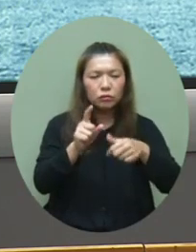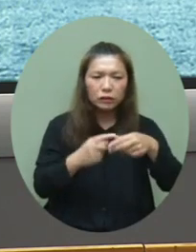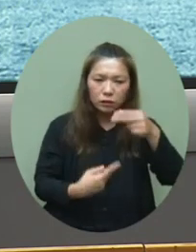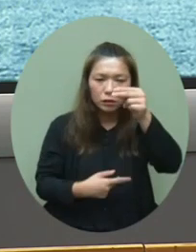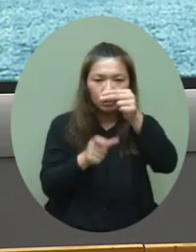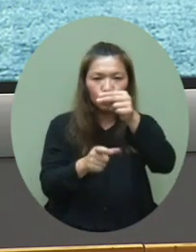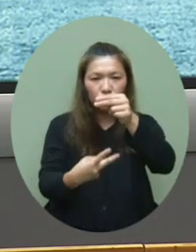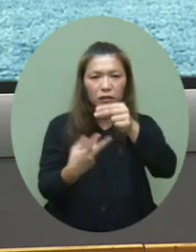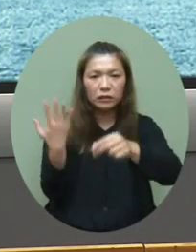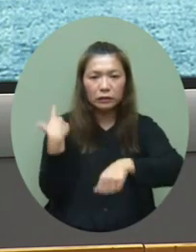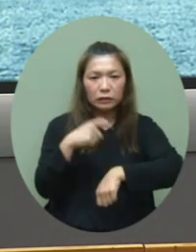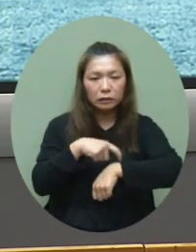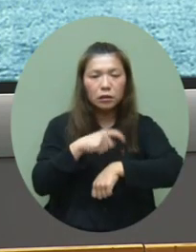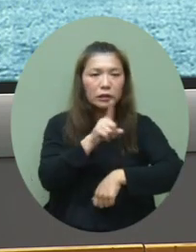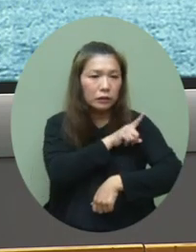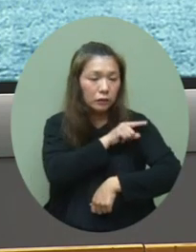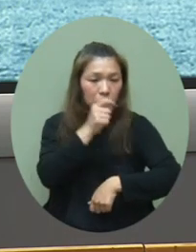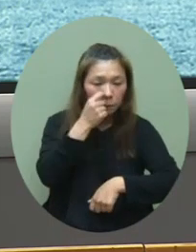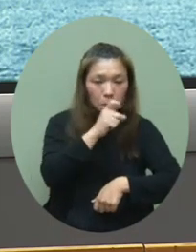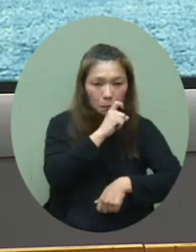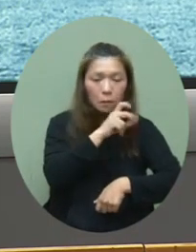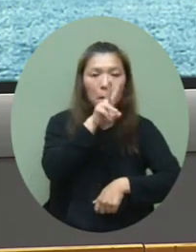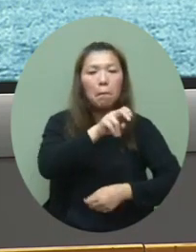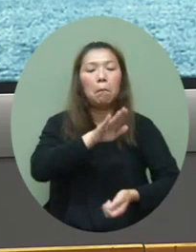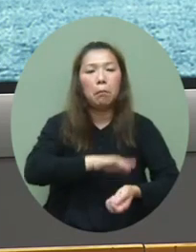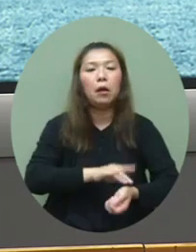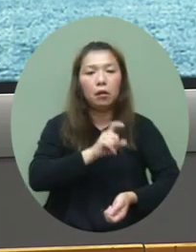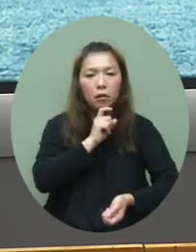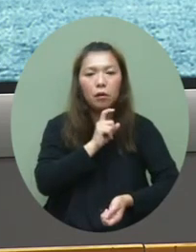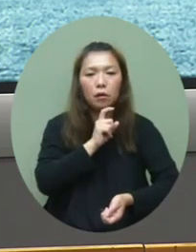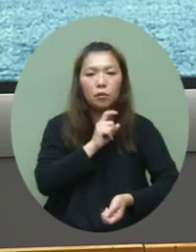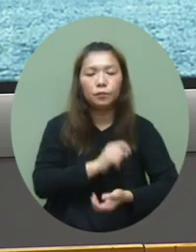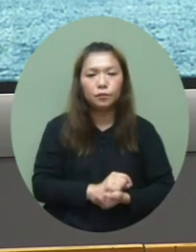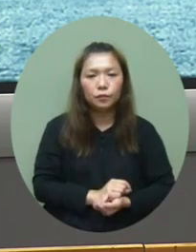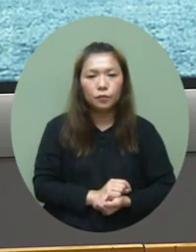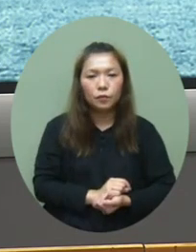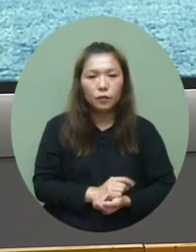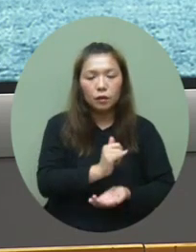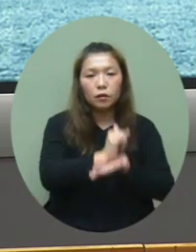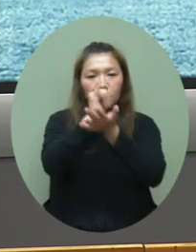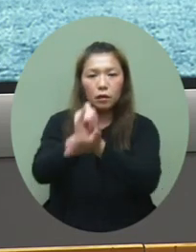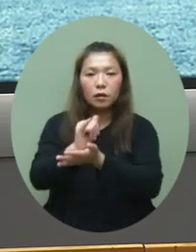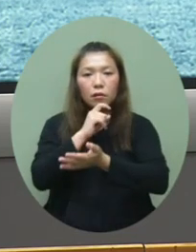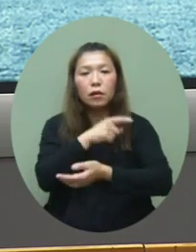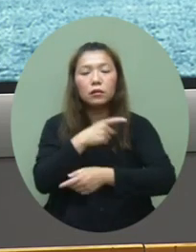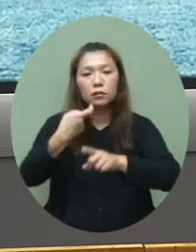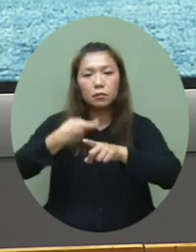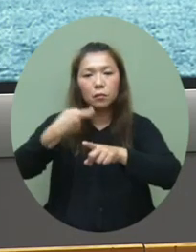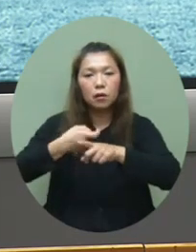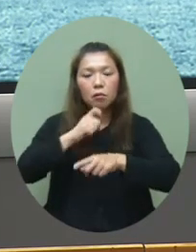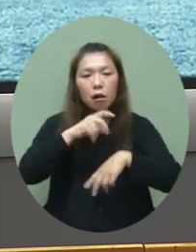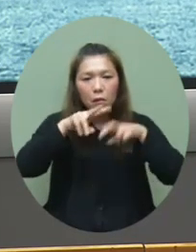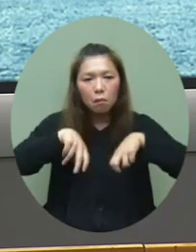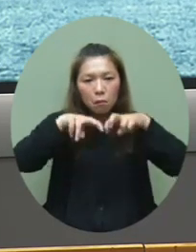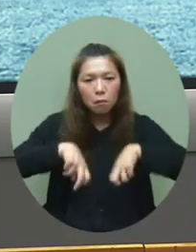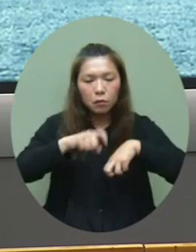7月2日咧，就係自己做咗個快速測試咧，就係陽性嘅。咁而喺佢入院即係19日嗰日咧，個入院篩查咧